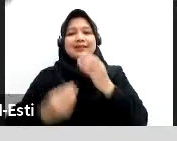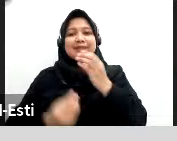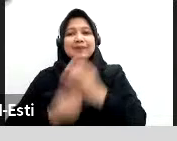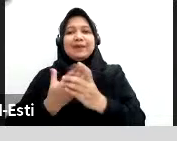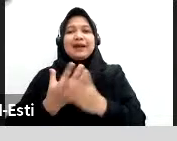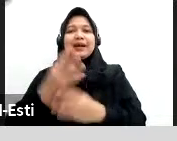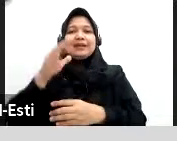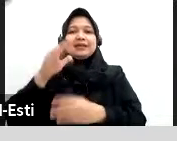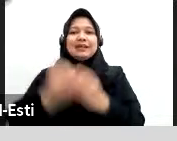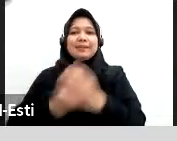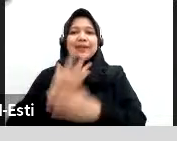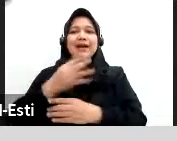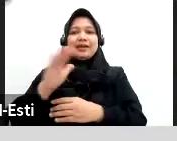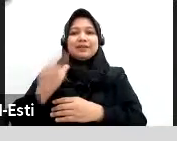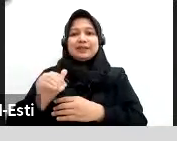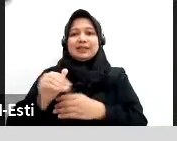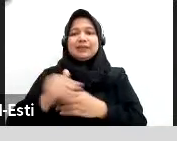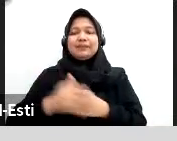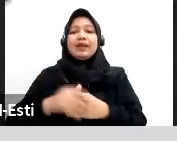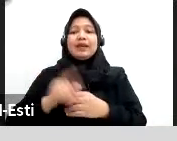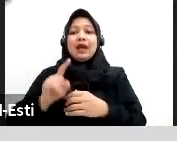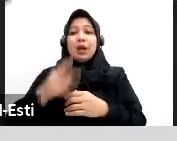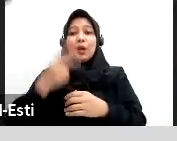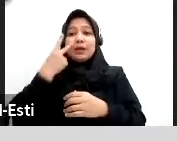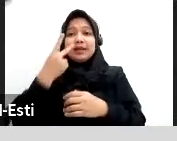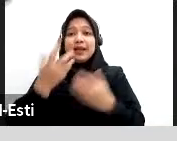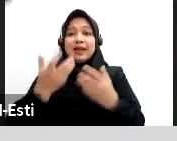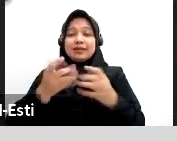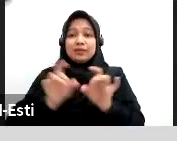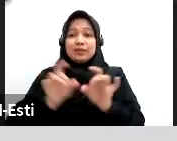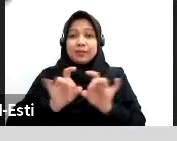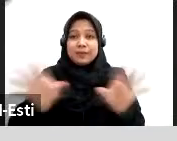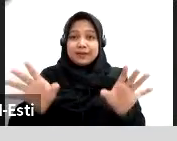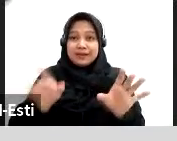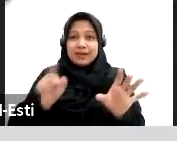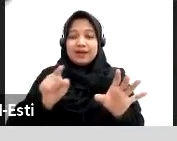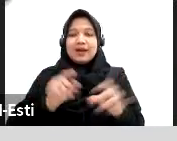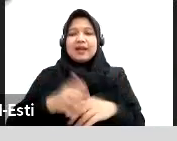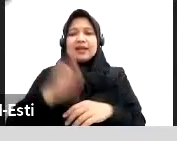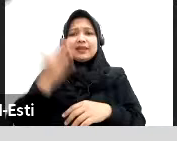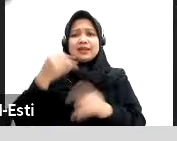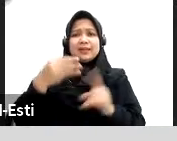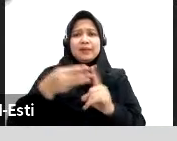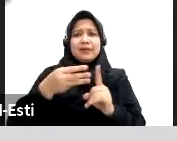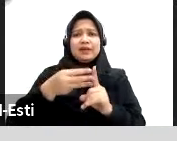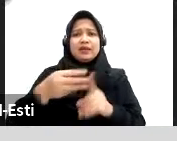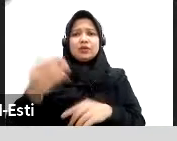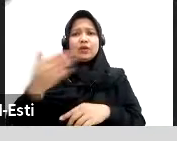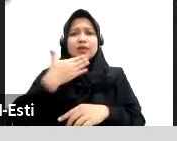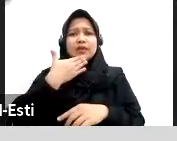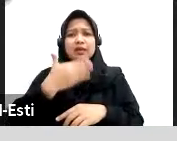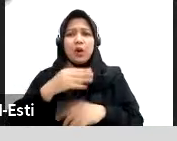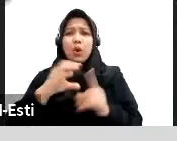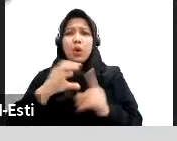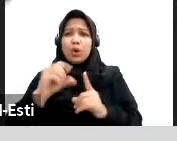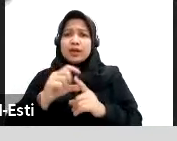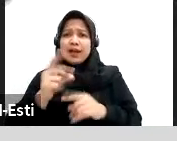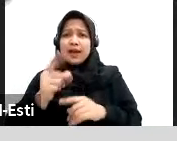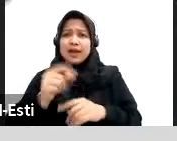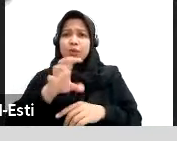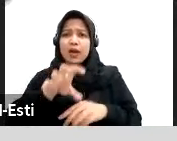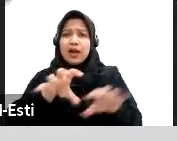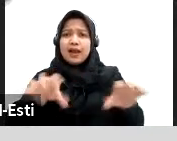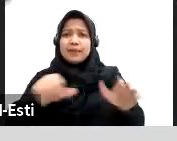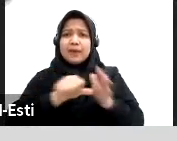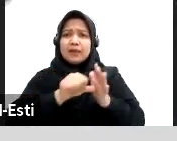gitu Jadi kalau dilihat dari perbedaannya dan tadi Prof bernada juga menanyakan apakah dalam kajian ini menganggap dia sebagai alat bantu dalam